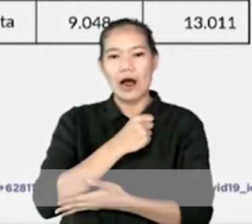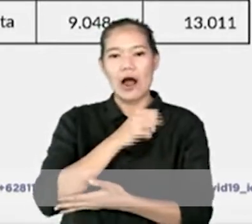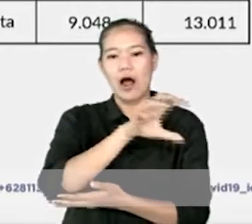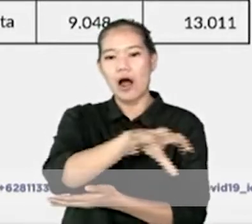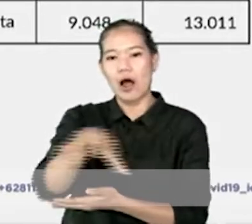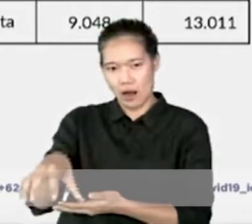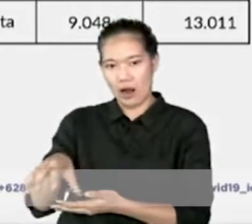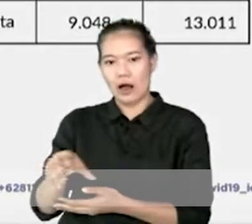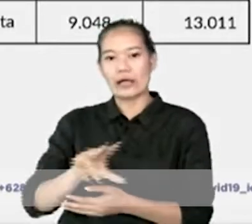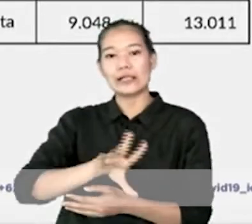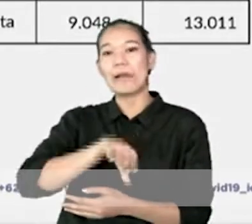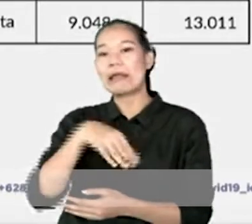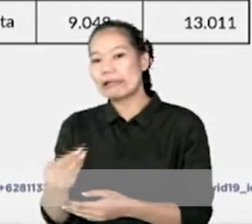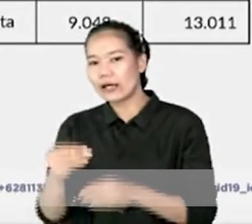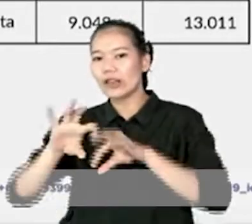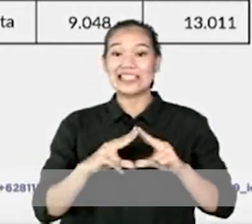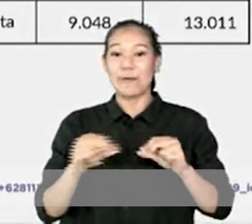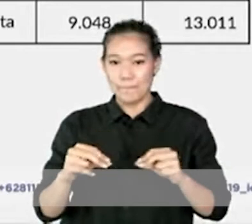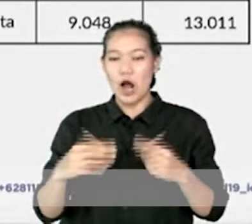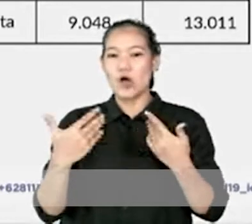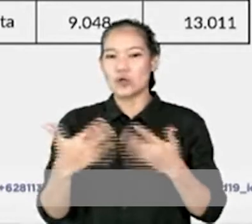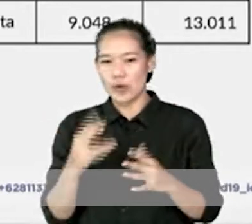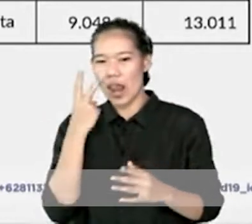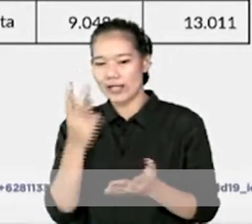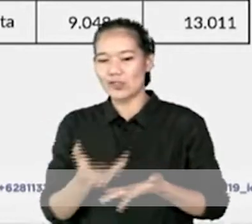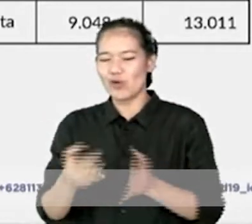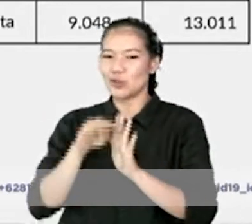hanya 2.577 orang dinyatakan positif.